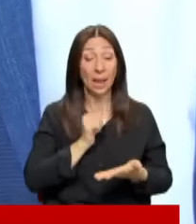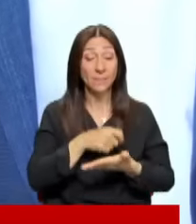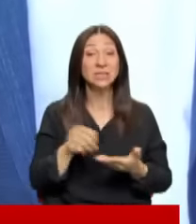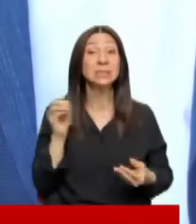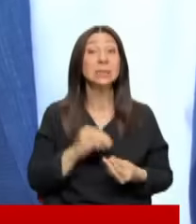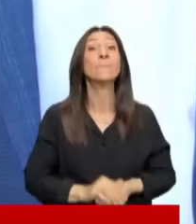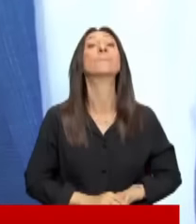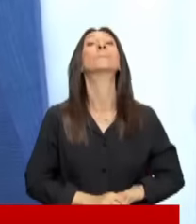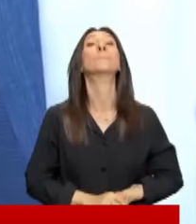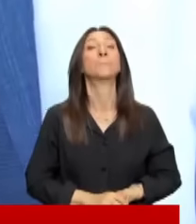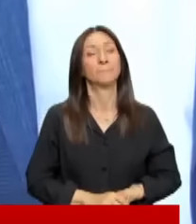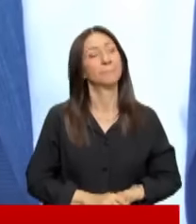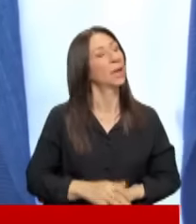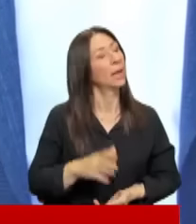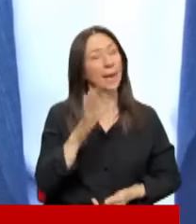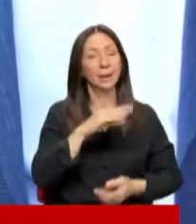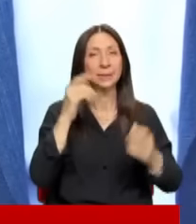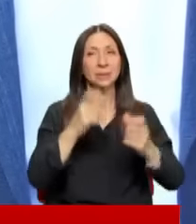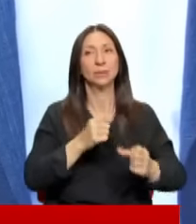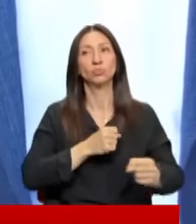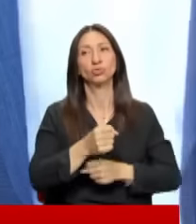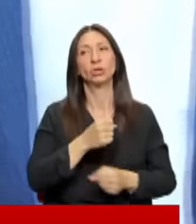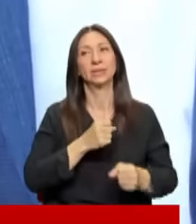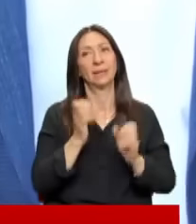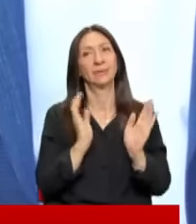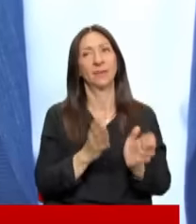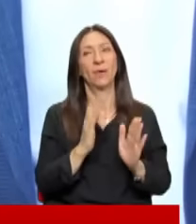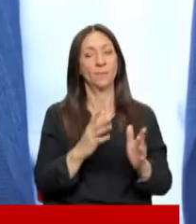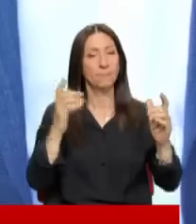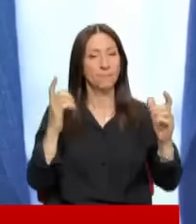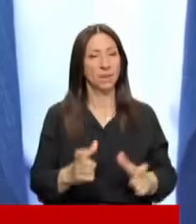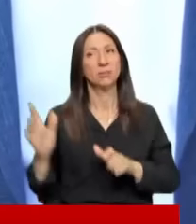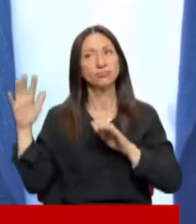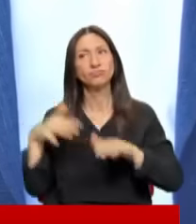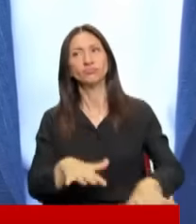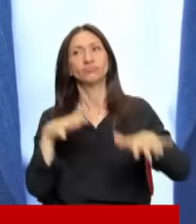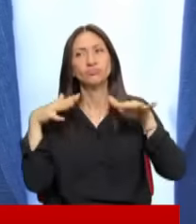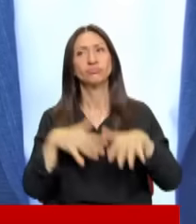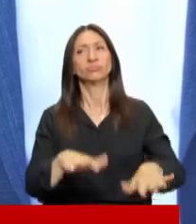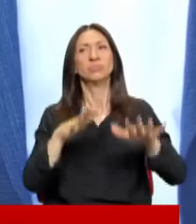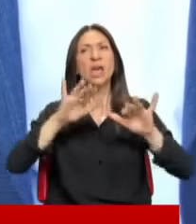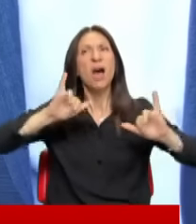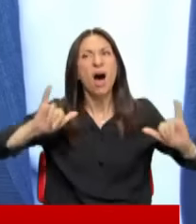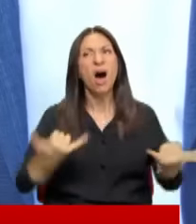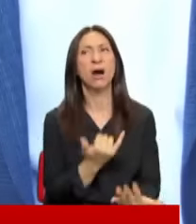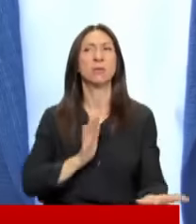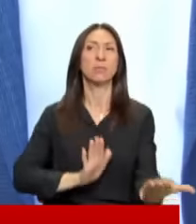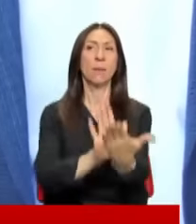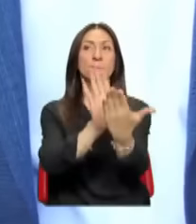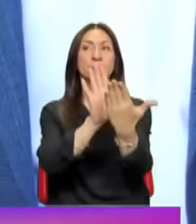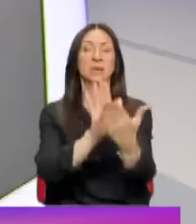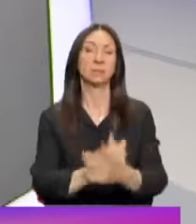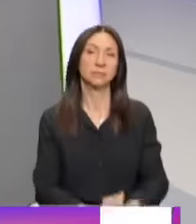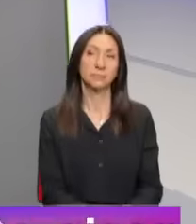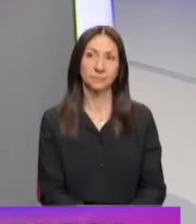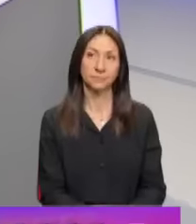zam yapmazlarsa her platformda mücadele ederiz. Meydanları doldururuz, en sert tepkiyi gösteririz.